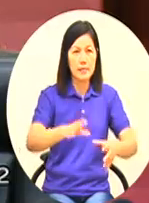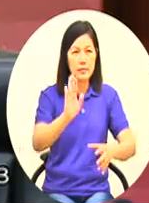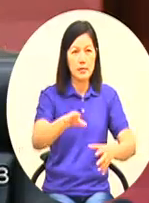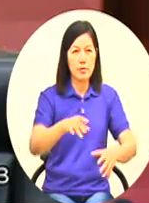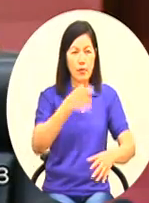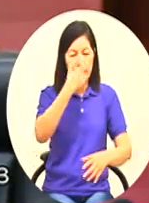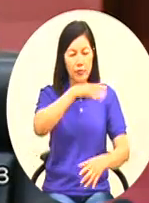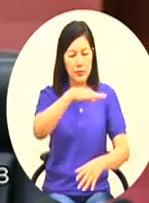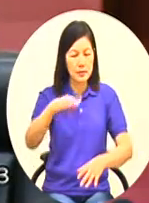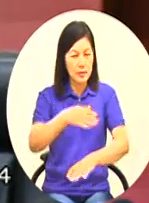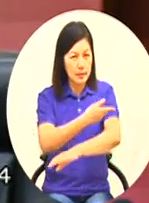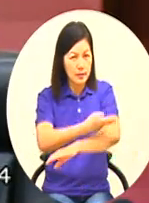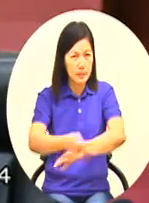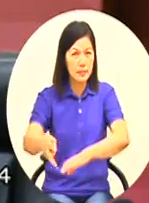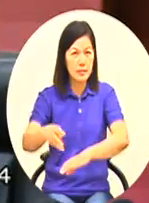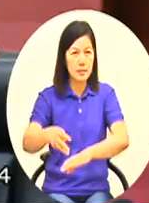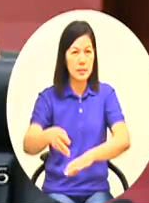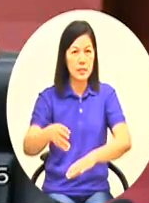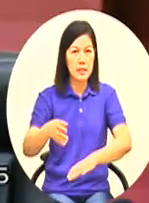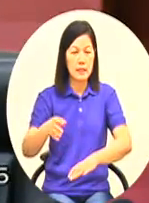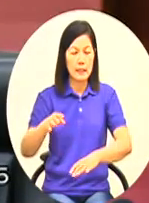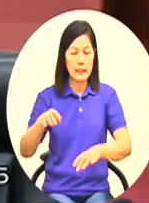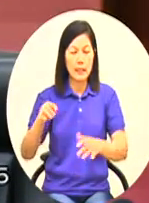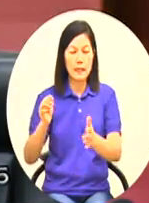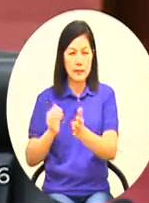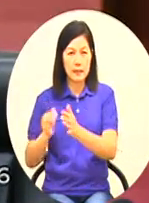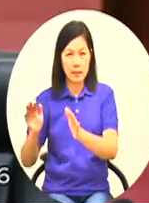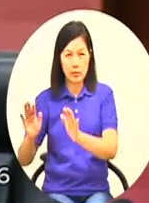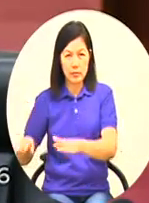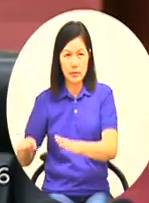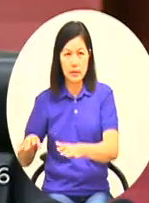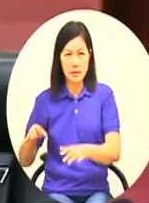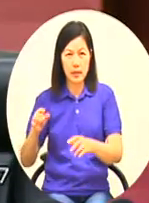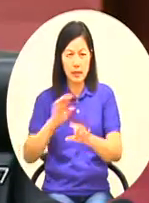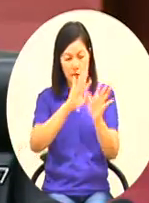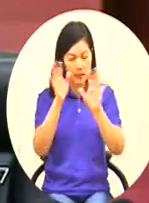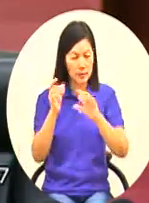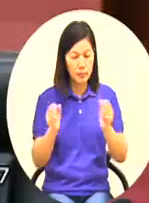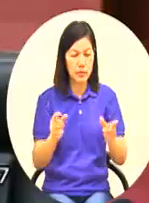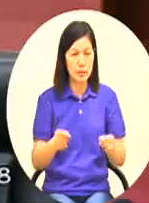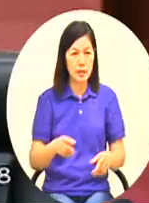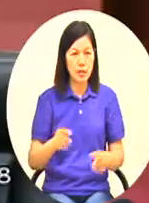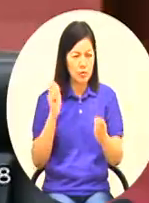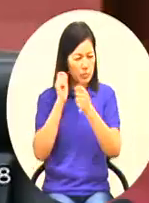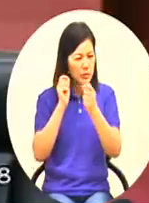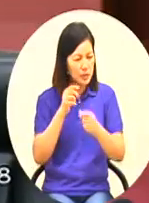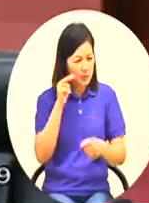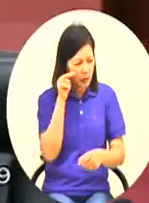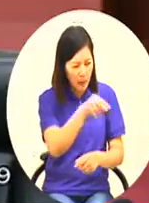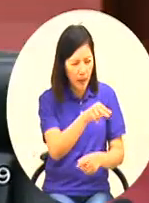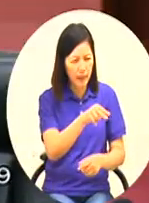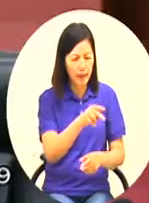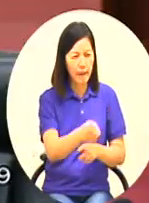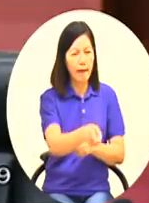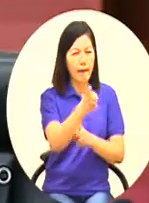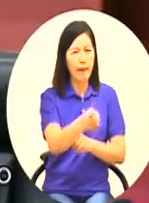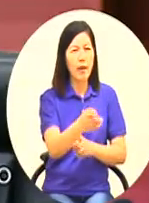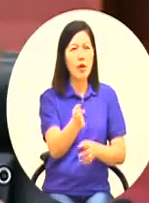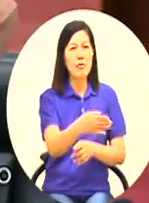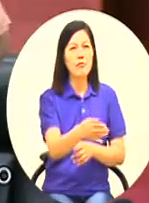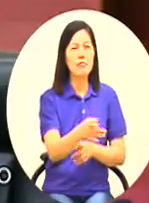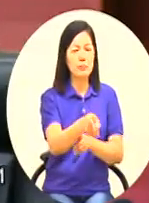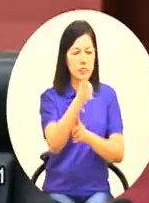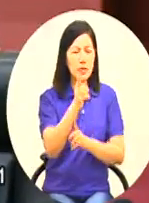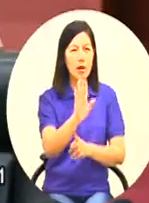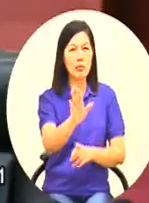点点虽然含较早无相共，但是我最近伫遐看到点点哦。有人在那钓鱼啊，我那